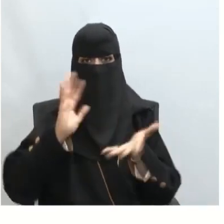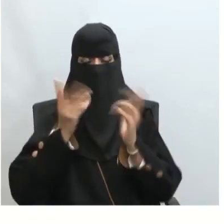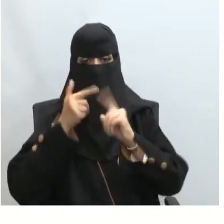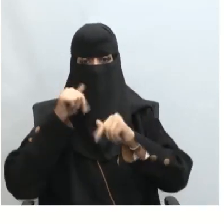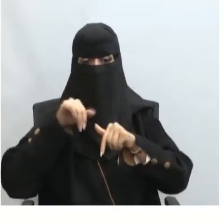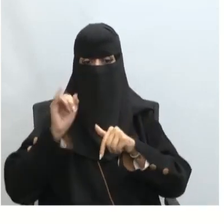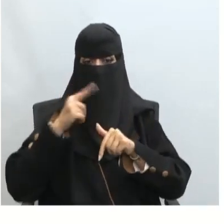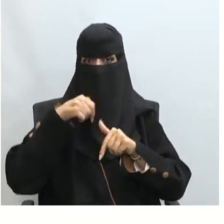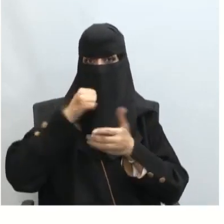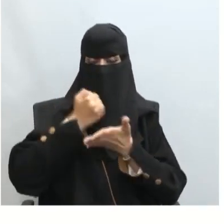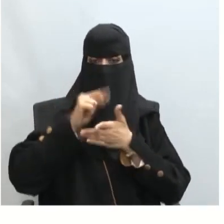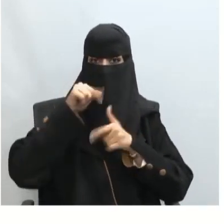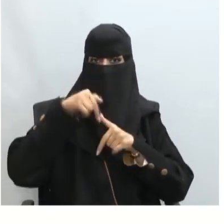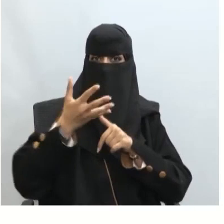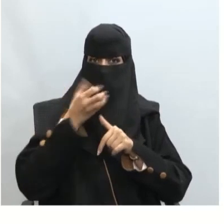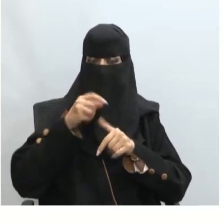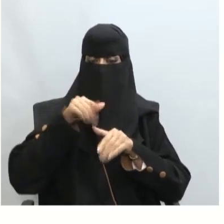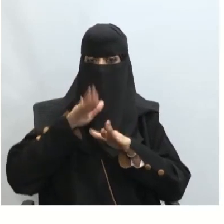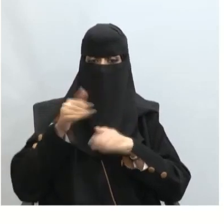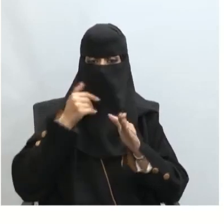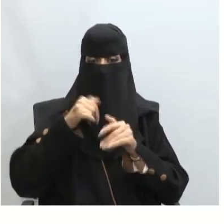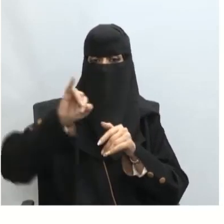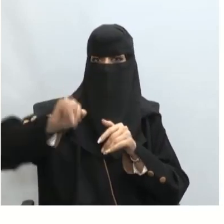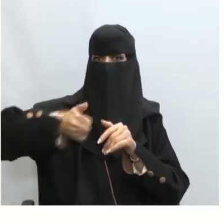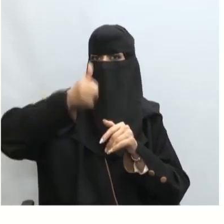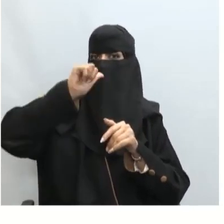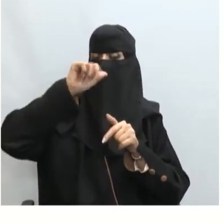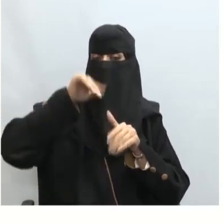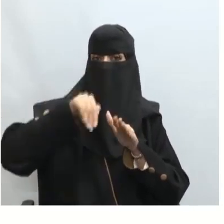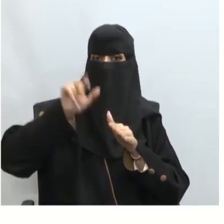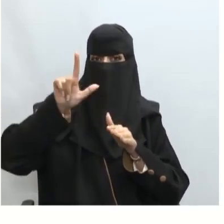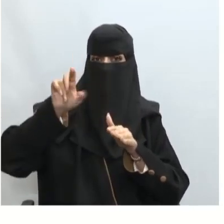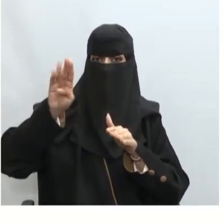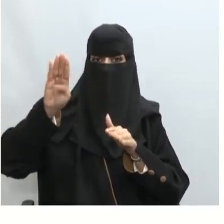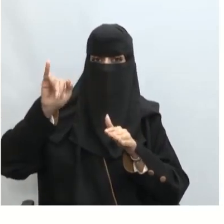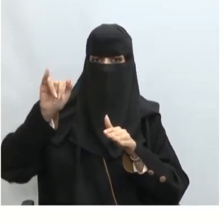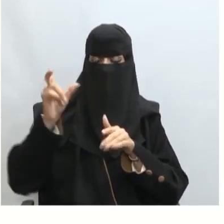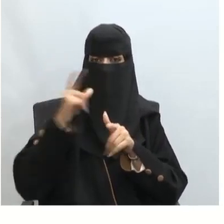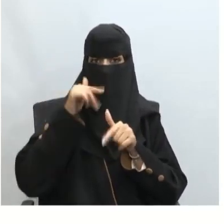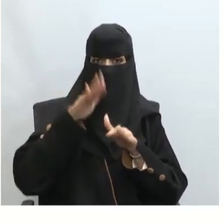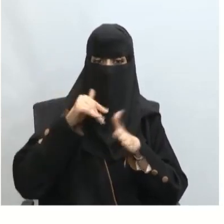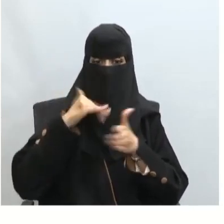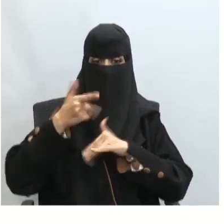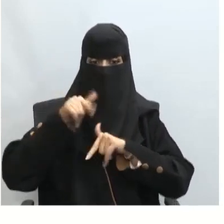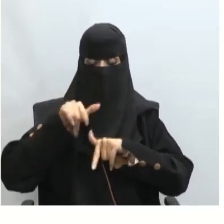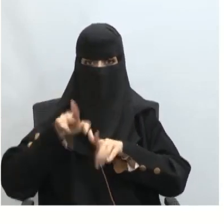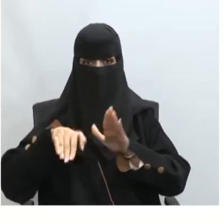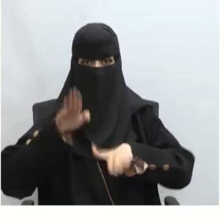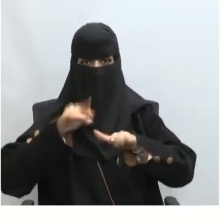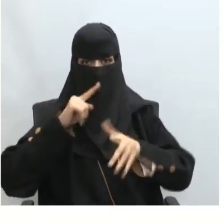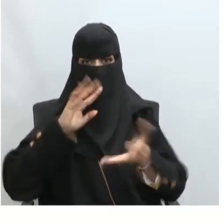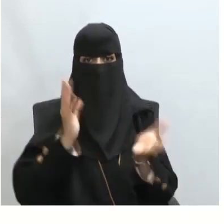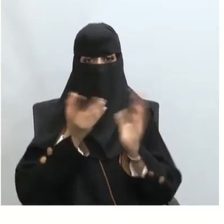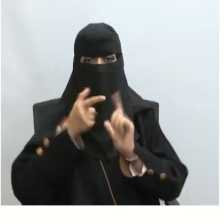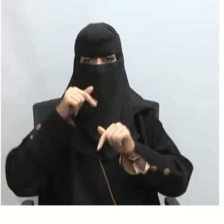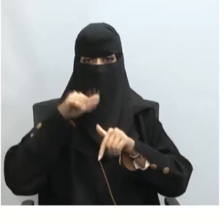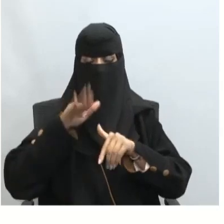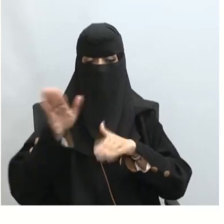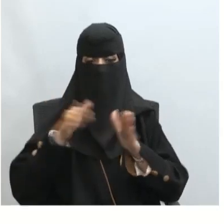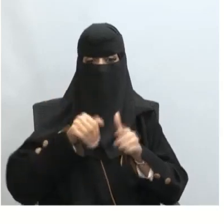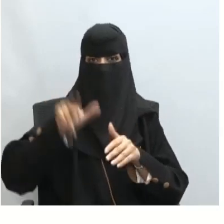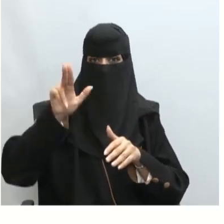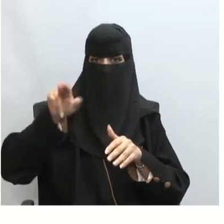لحذف الماء من الكحول سيعطيني الناتج ماء والكين ماء والكين اذا هذه هي المعادله العامه هنا